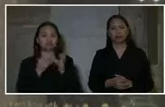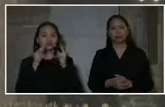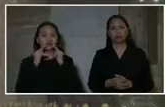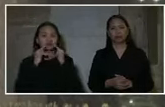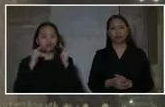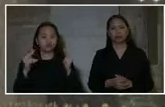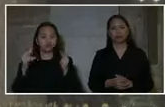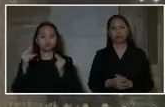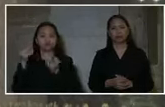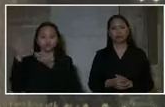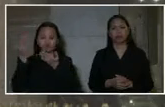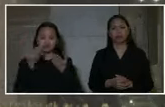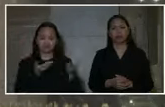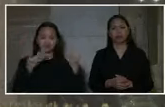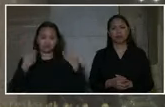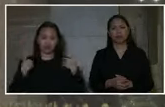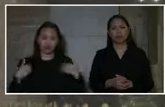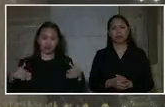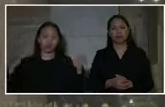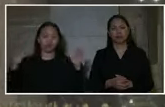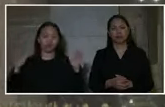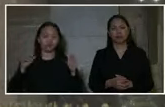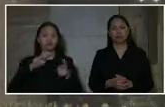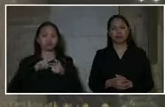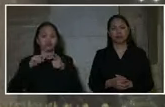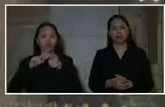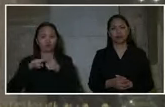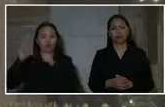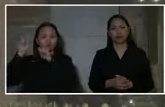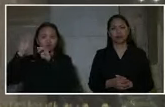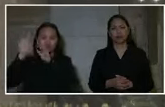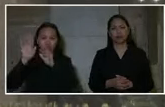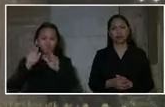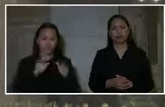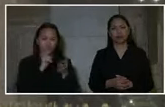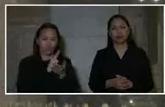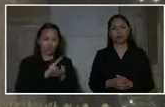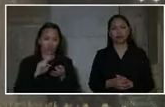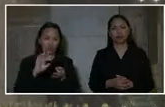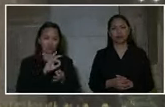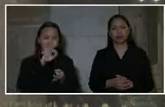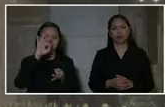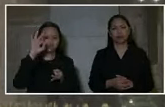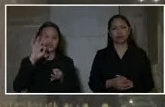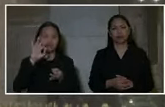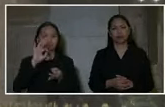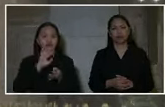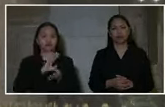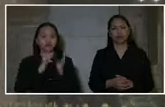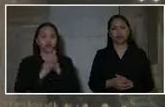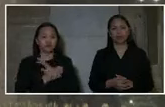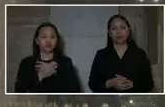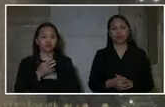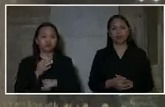hatid ng anghel at siya lukuban ng Espiritu Santo bilang iyong